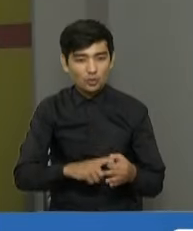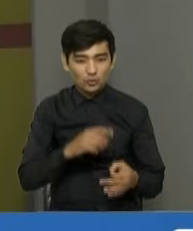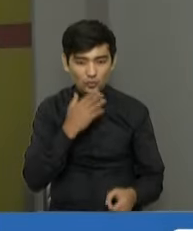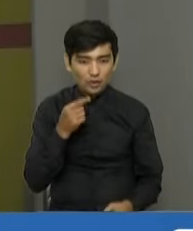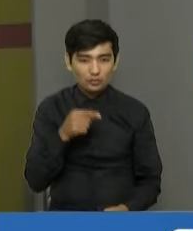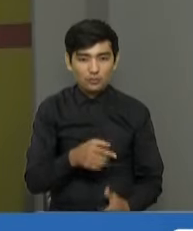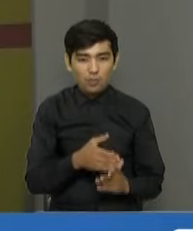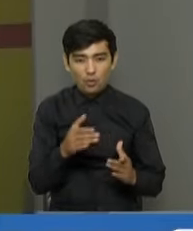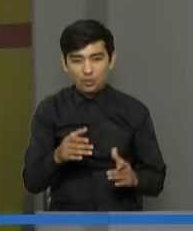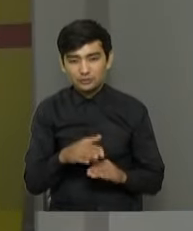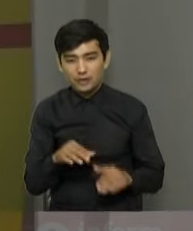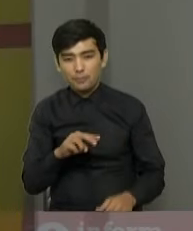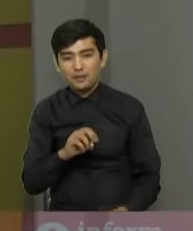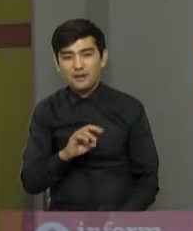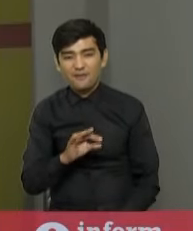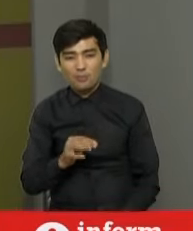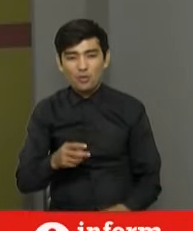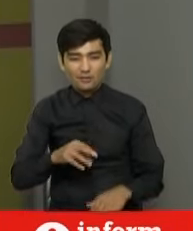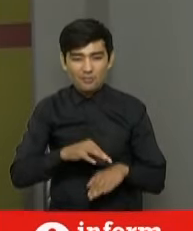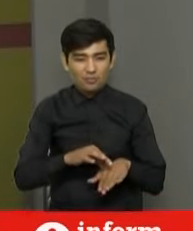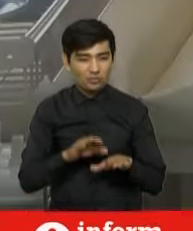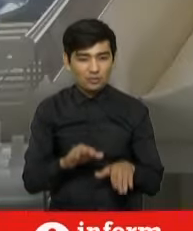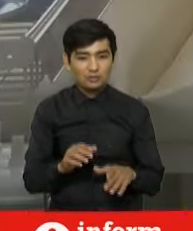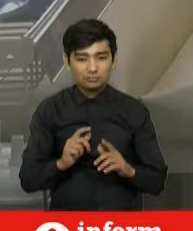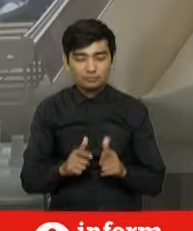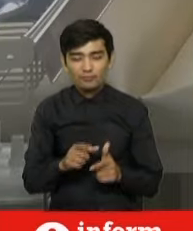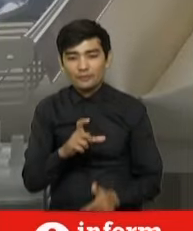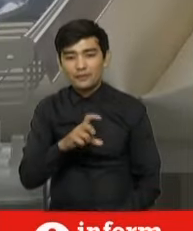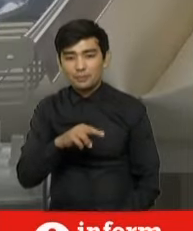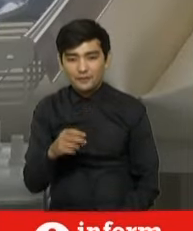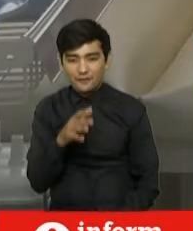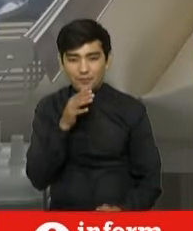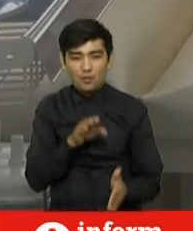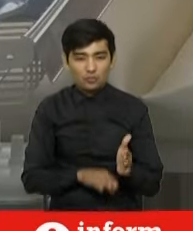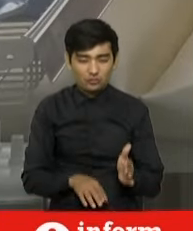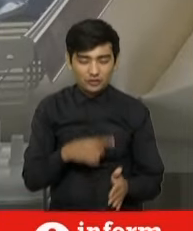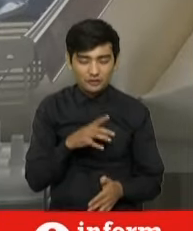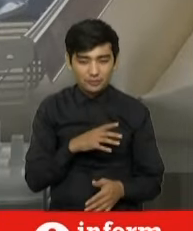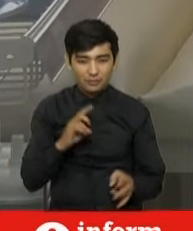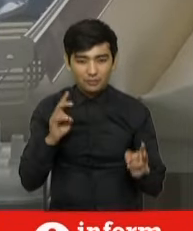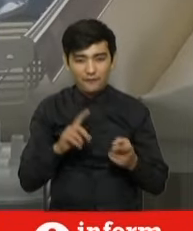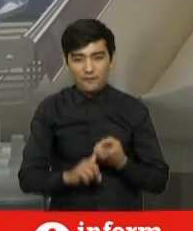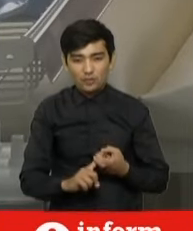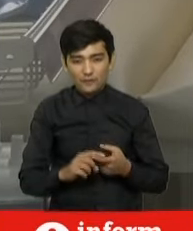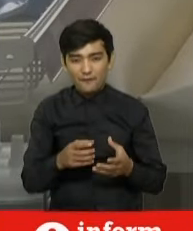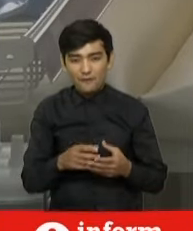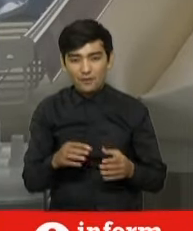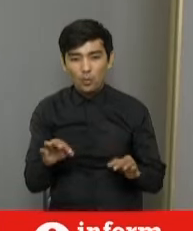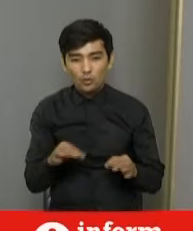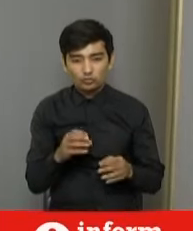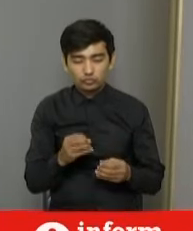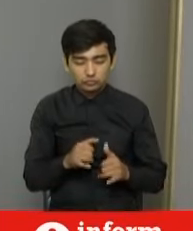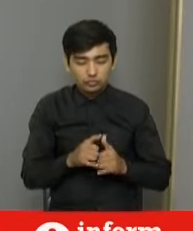мыңнан астам адам пневмониямен ауырған. Медицина мамандары аймақта эпидахуал ушыққанын жасырмайды. Күзде вирус тіптен өршитіні